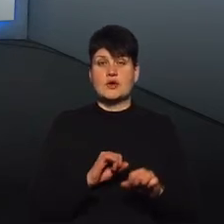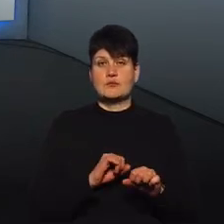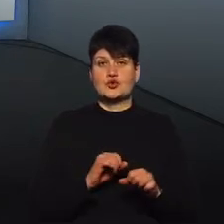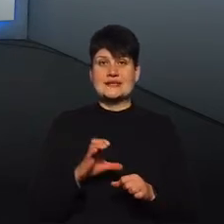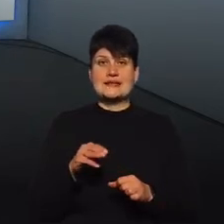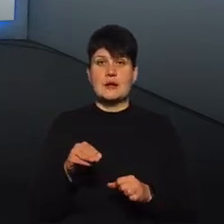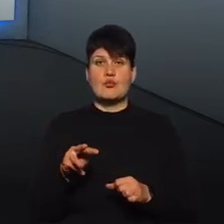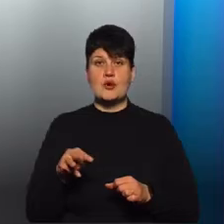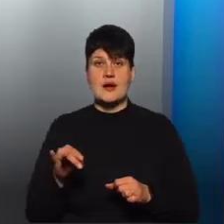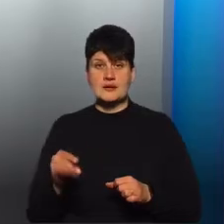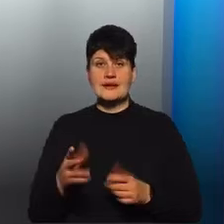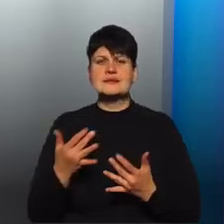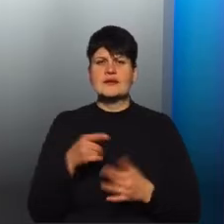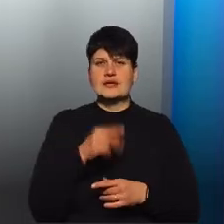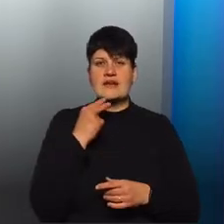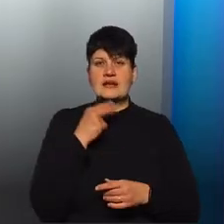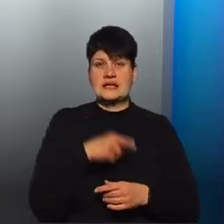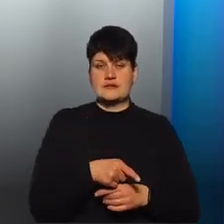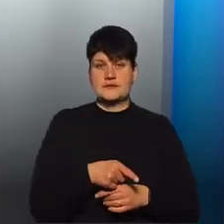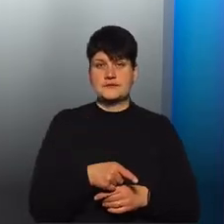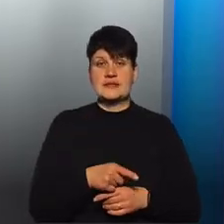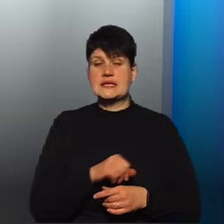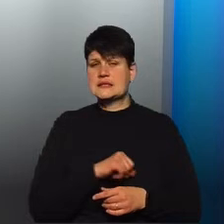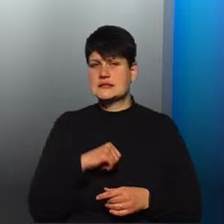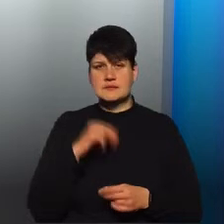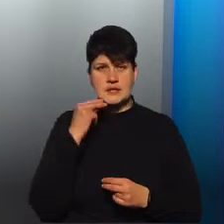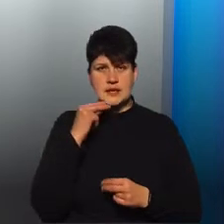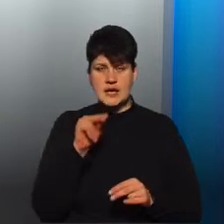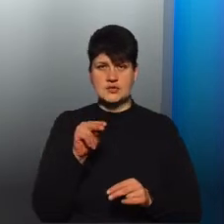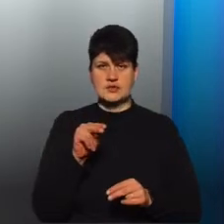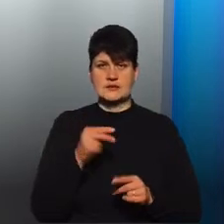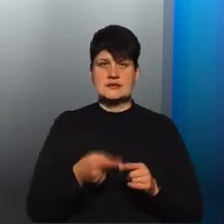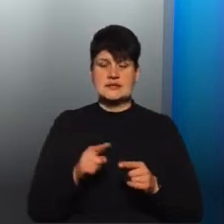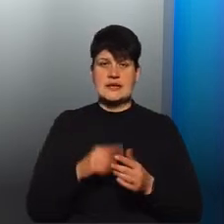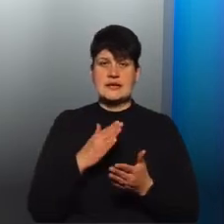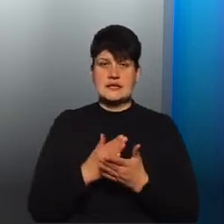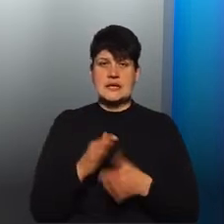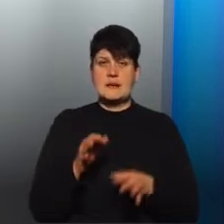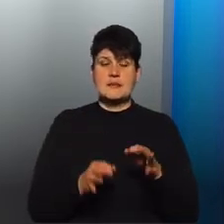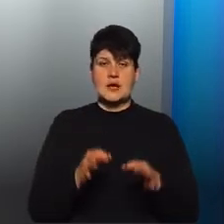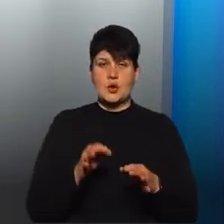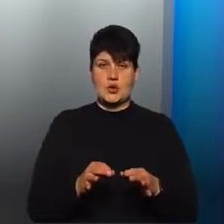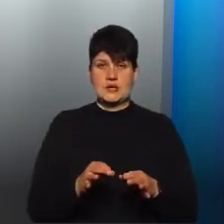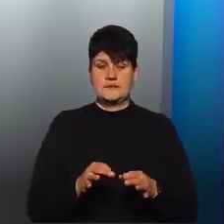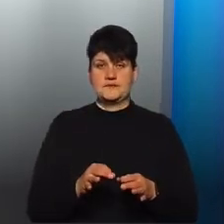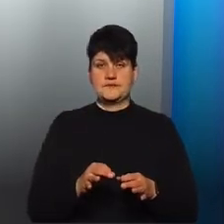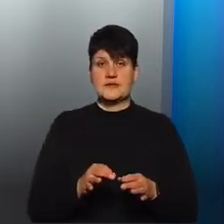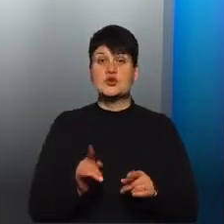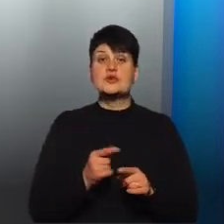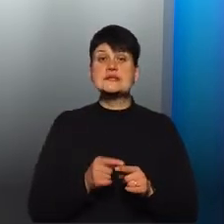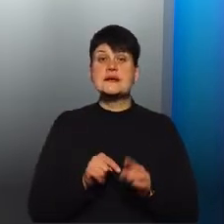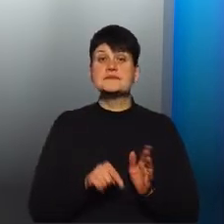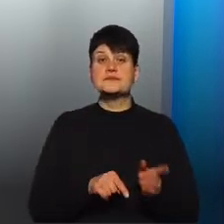вони ефективні? Знаєте, найкращим імуностимулятором є природна імуностимуляція організму. Що таке це є?